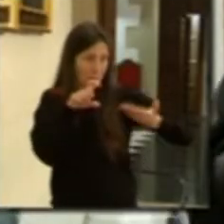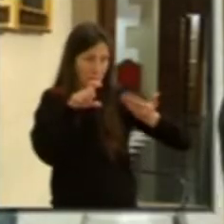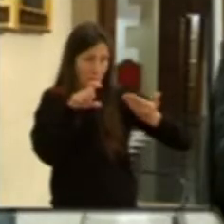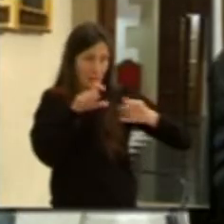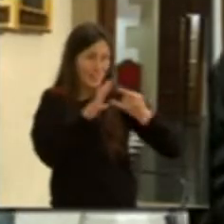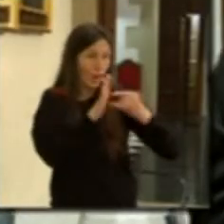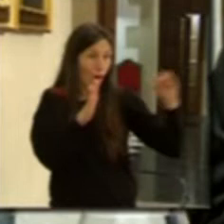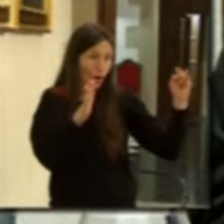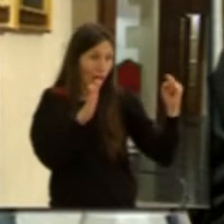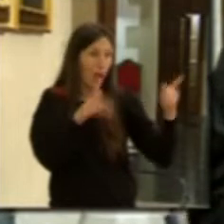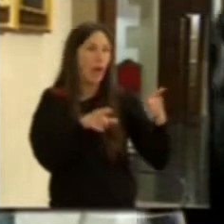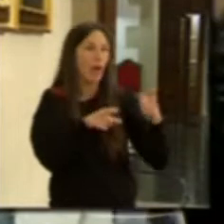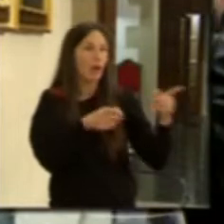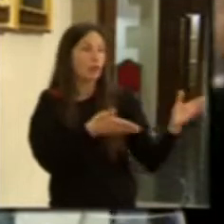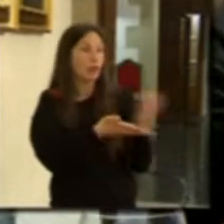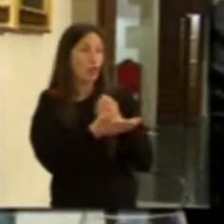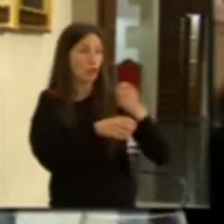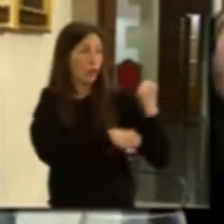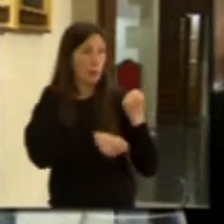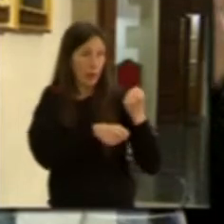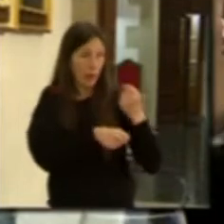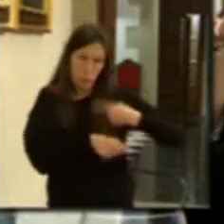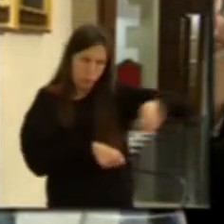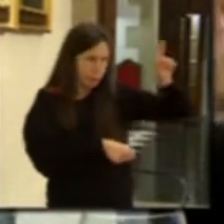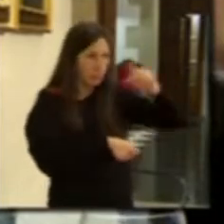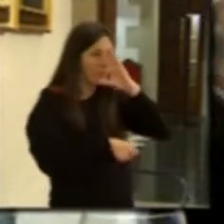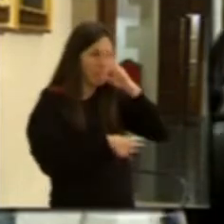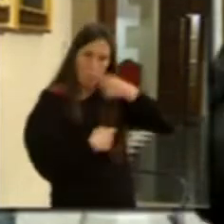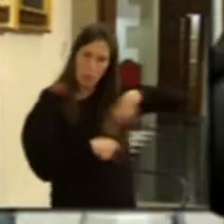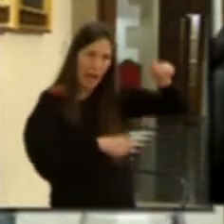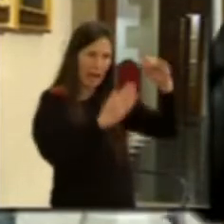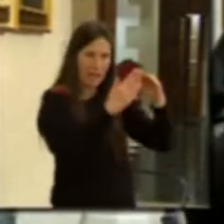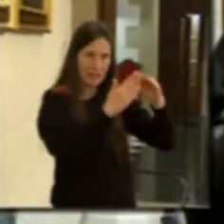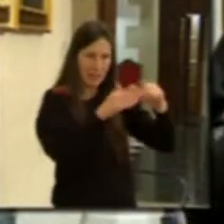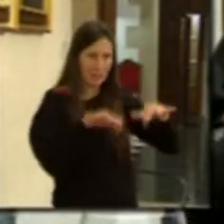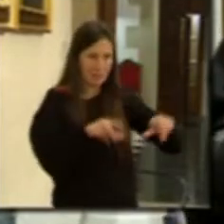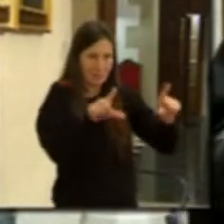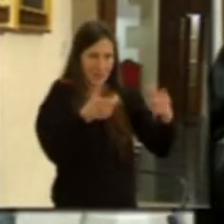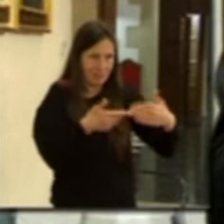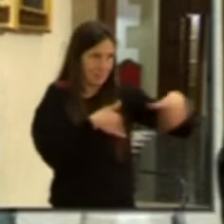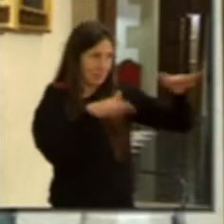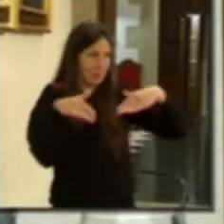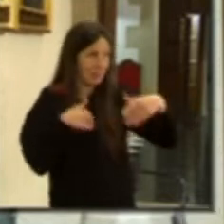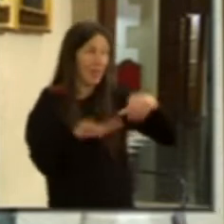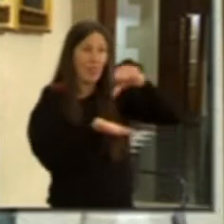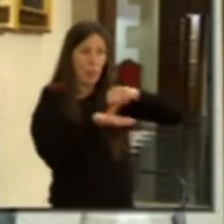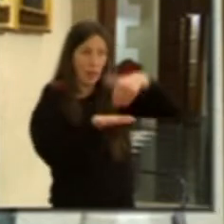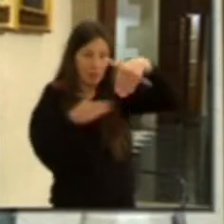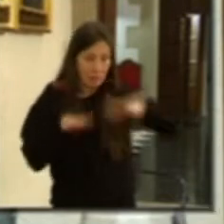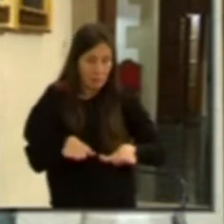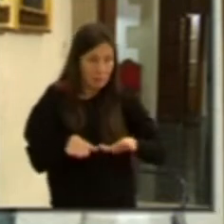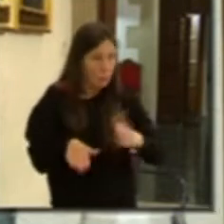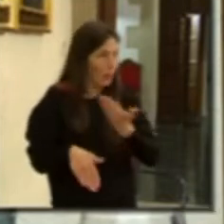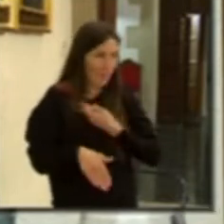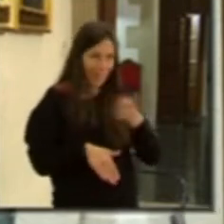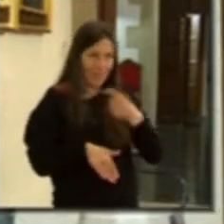enviar tots els treballadors a casa, perquè veien que allò anava per on anava, i per tant, San Francisco com a ciutat ha estat de les menys afectades